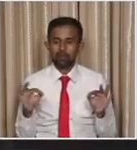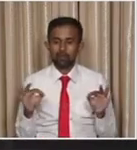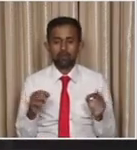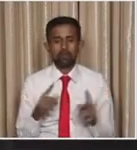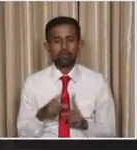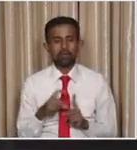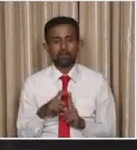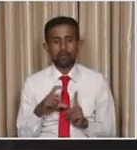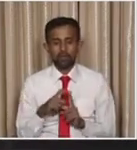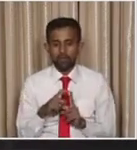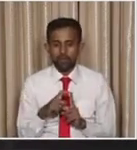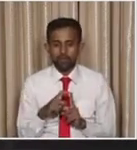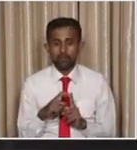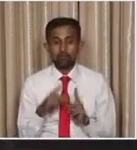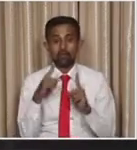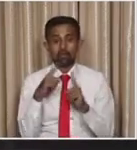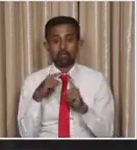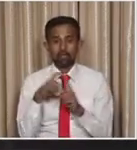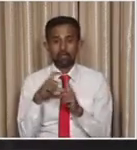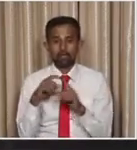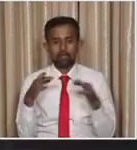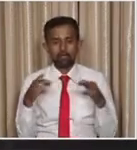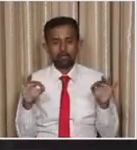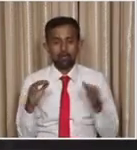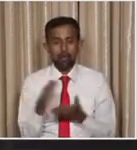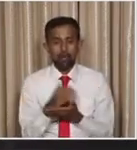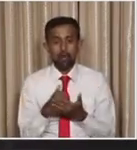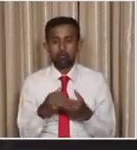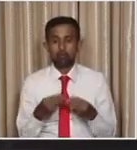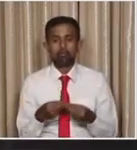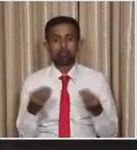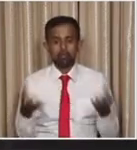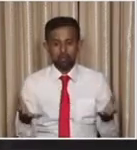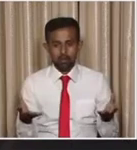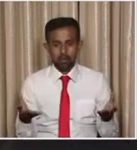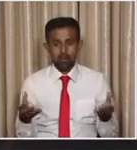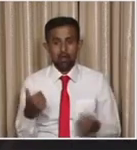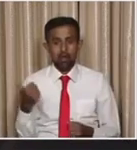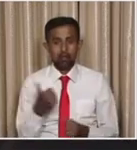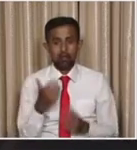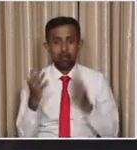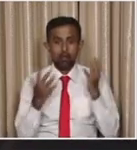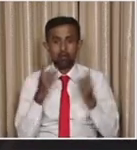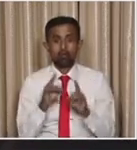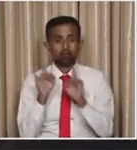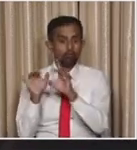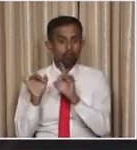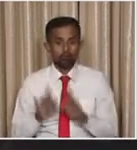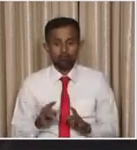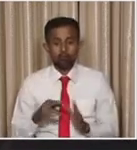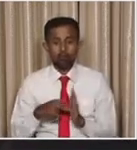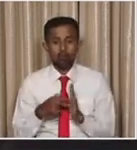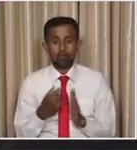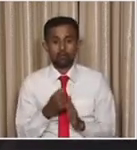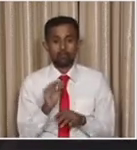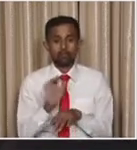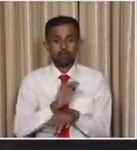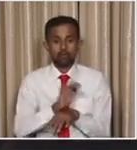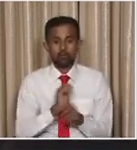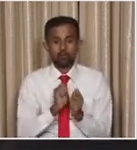අධ්‍යාපනය වගේ අධ්‍යාපනයේ නිදහස සැමට විවෘත කරන්න නවීන ලෝකයට ගැලපෙන ලෙස ආර්ථිකය ඩිජිටල්